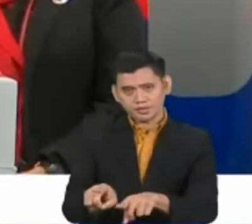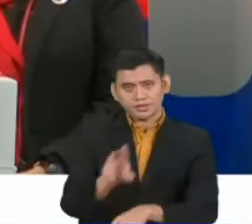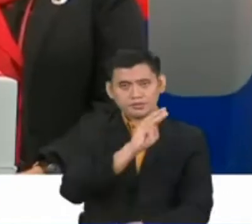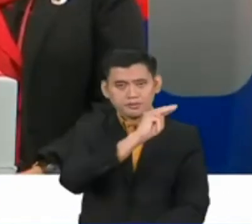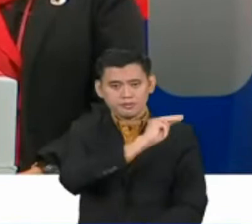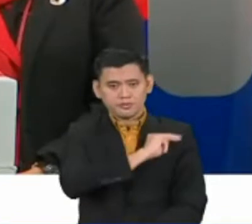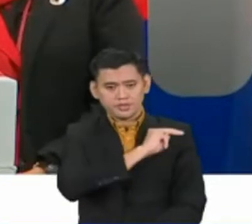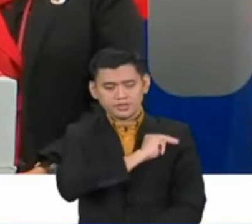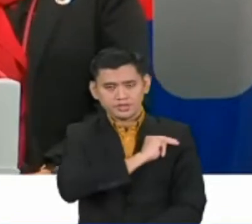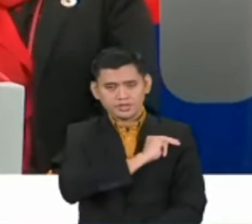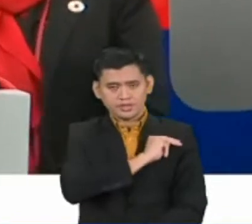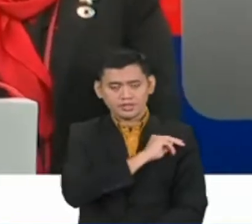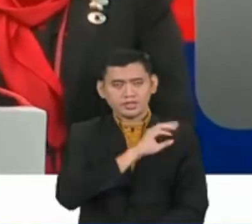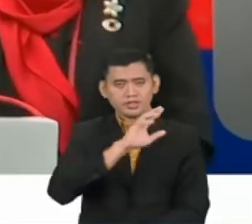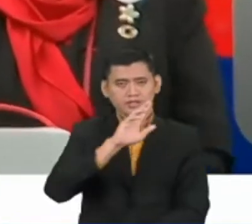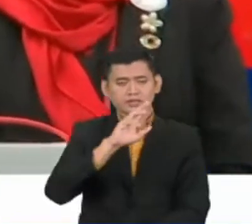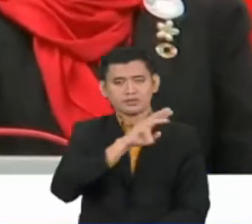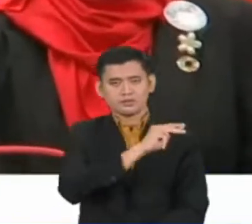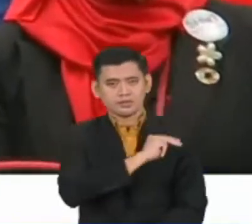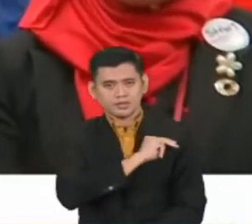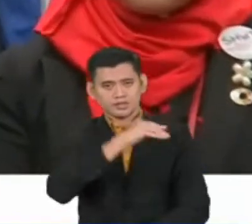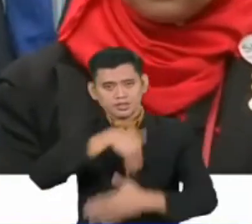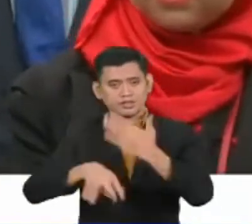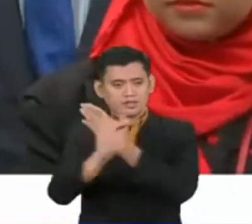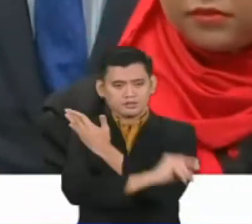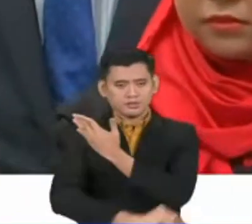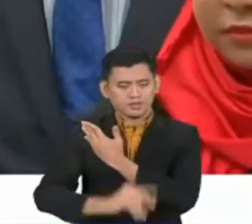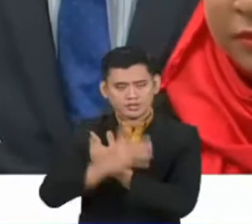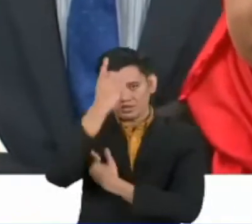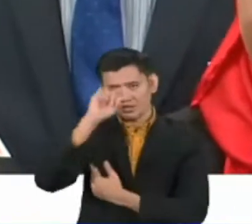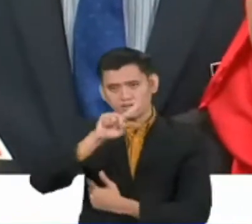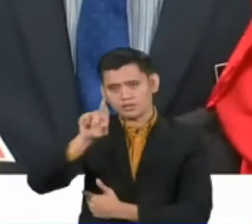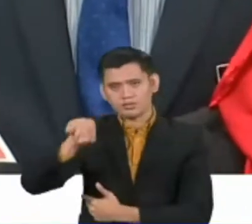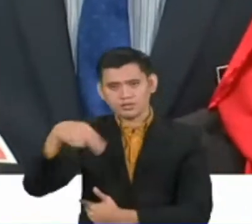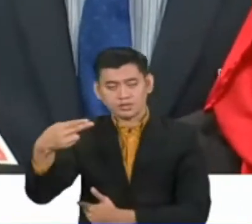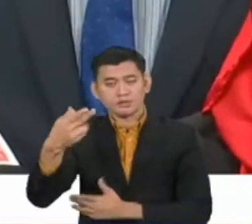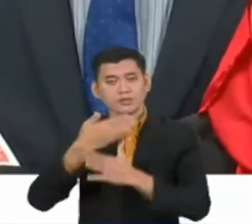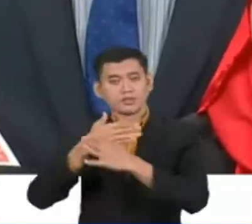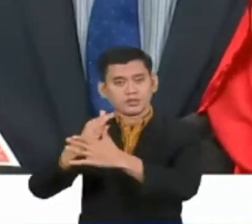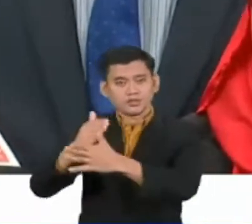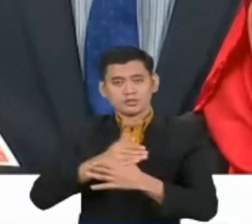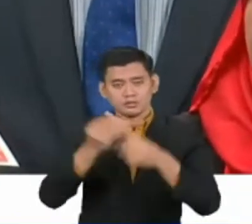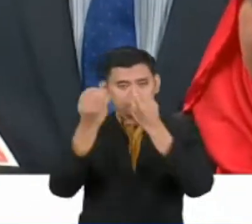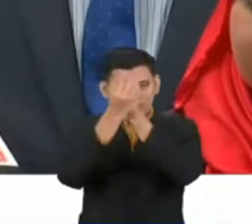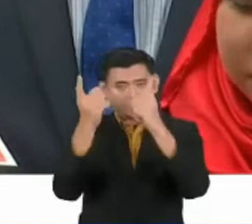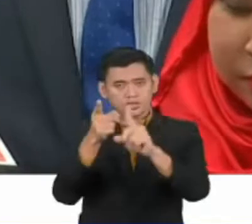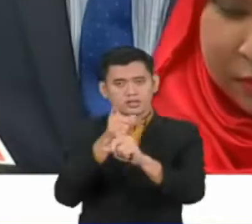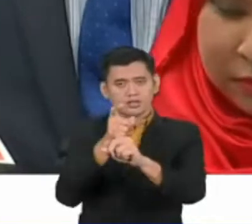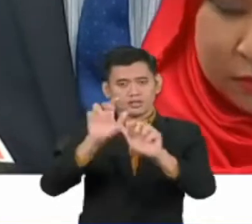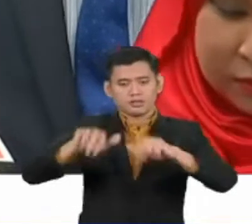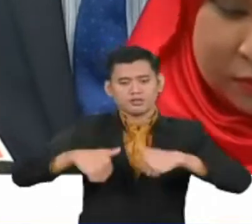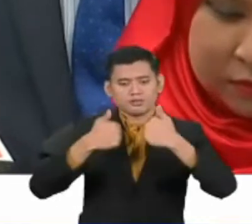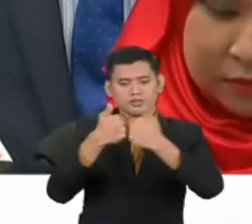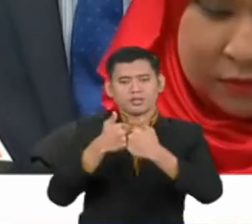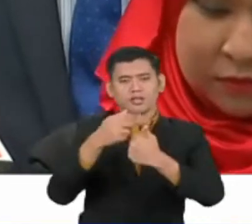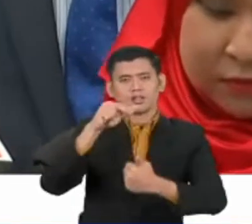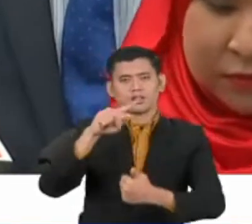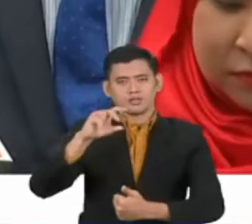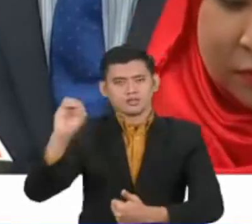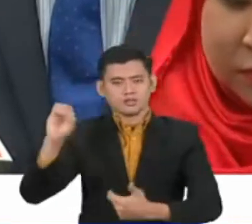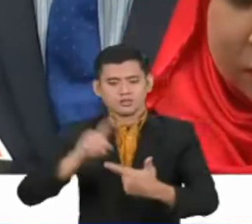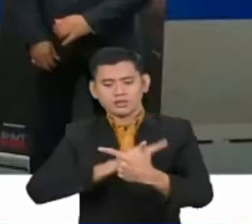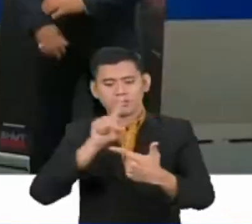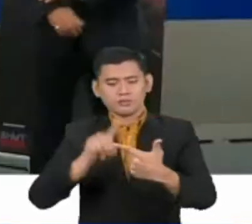Dato' Sri Hamzah Zainuddin berkata, ia termasuk perkongsian maklumat daripada pertubuhan bukan kerajaan NGO,